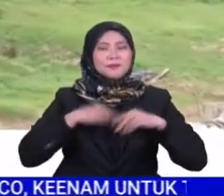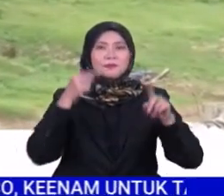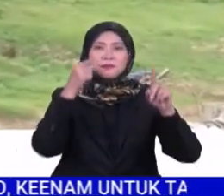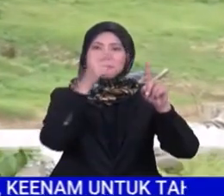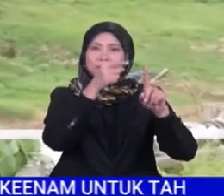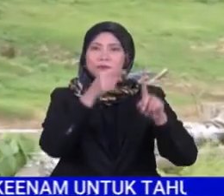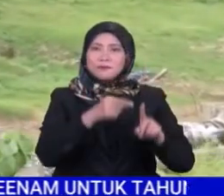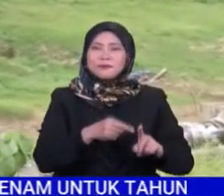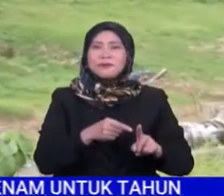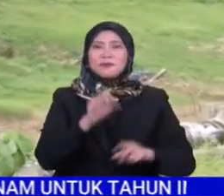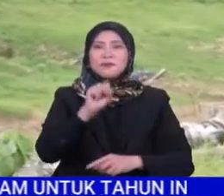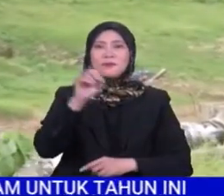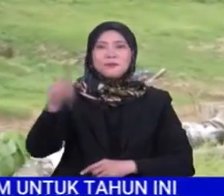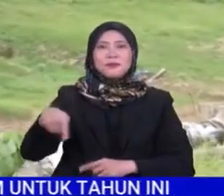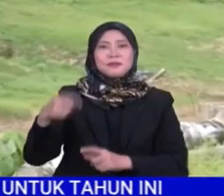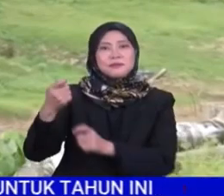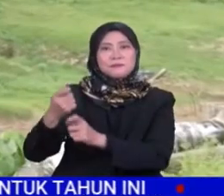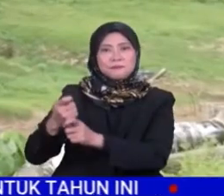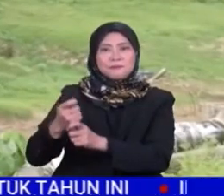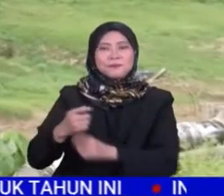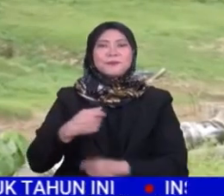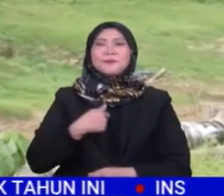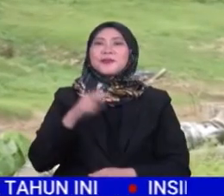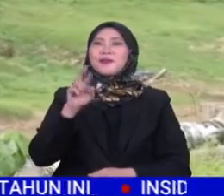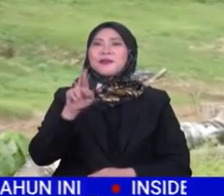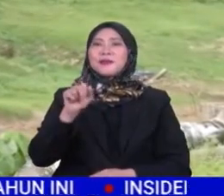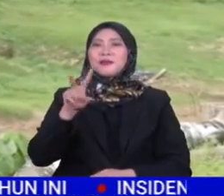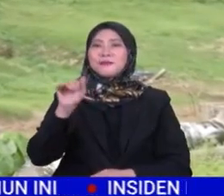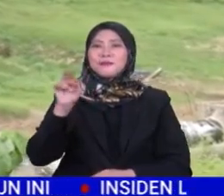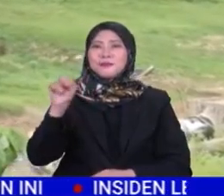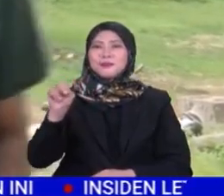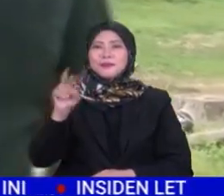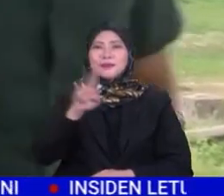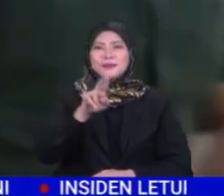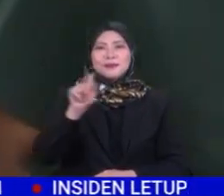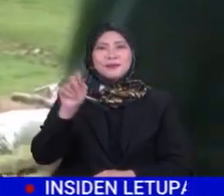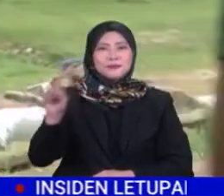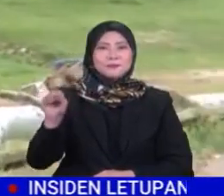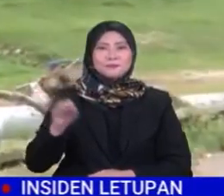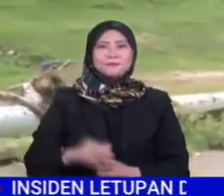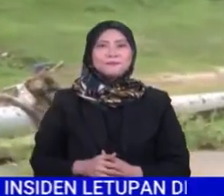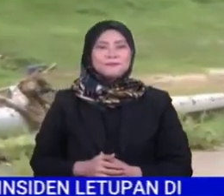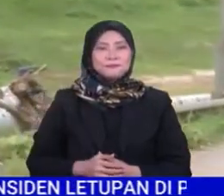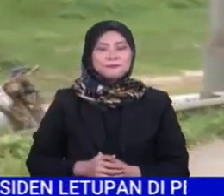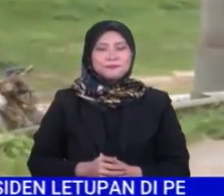mematuhi SOP ditetapkan. Ravin Shanmugam untuk RTM.